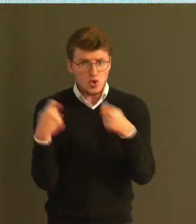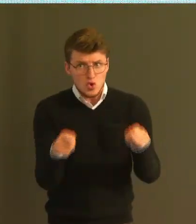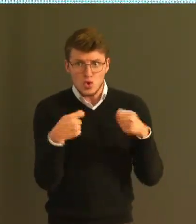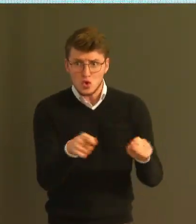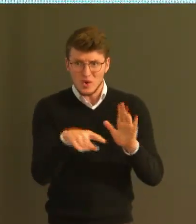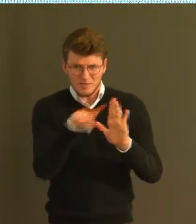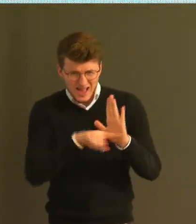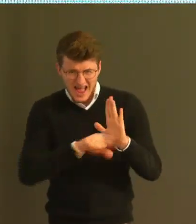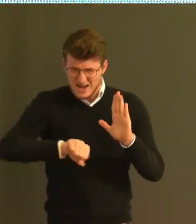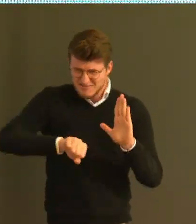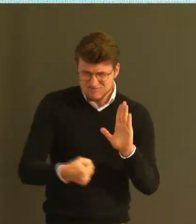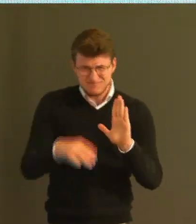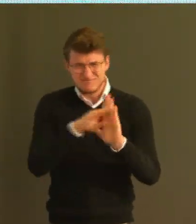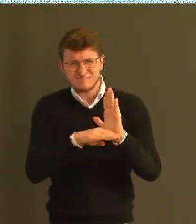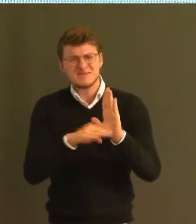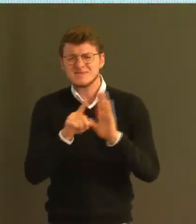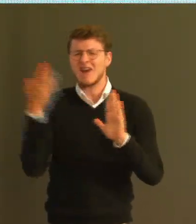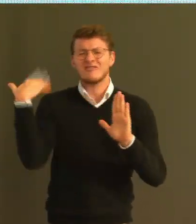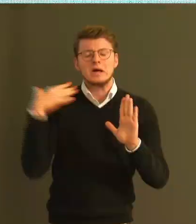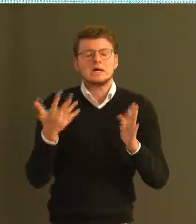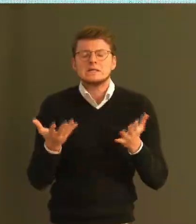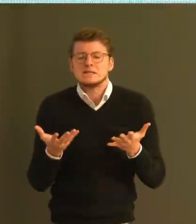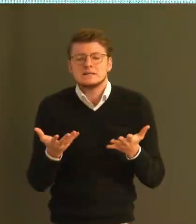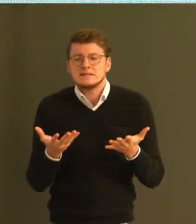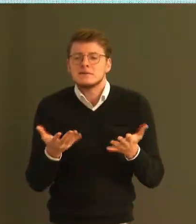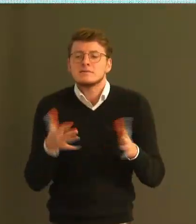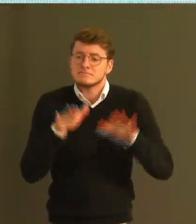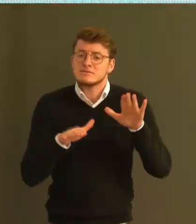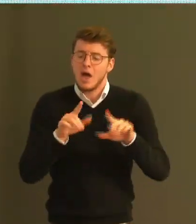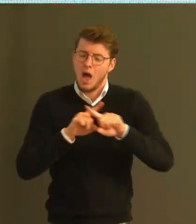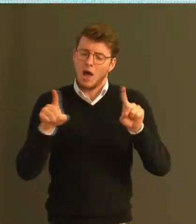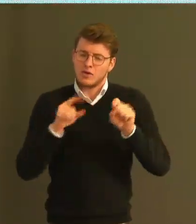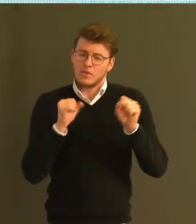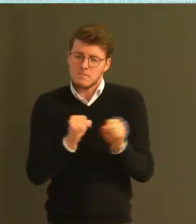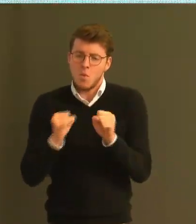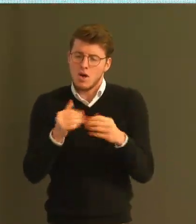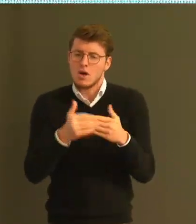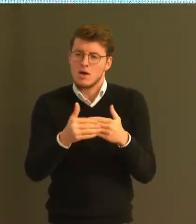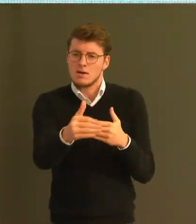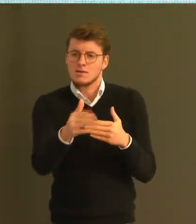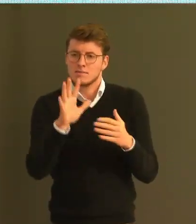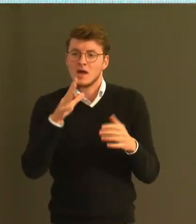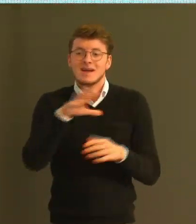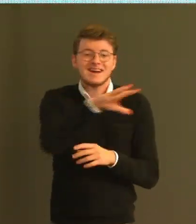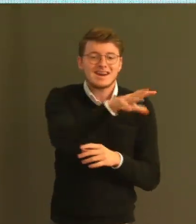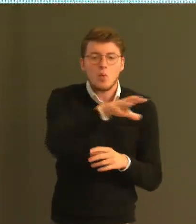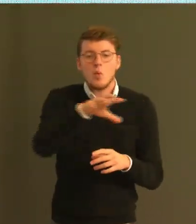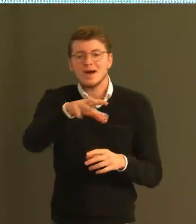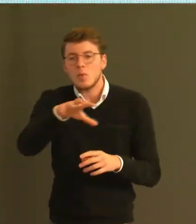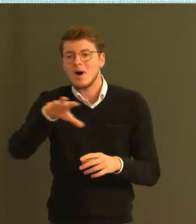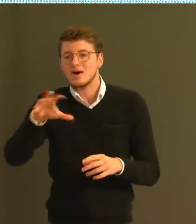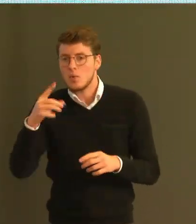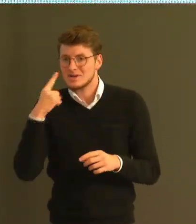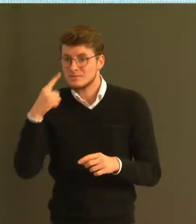implémenter le rythme ce qui est mauvais la catalogne a aucune 12 lignes